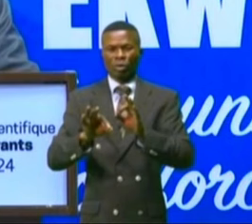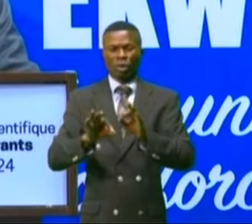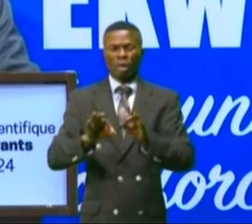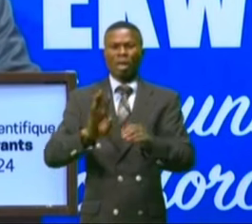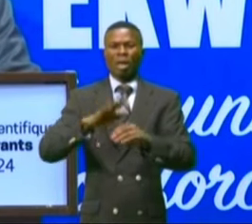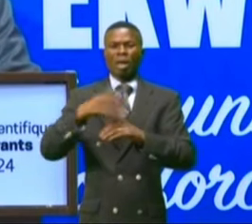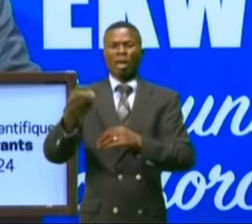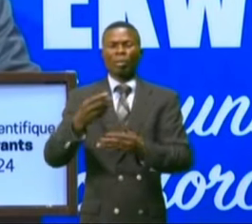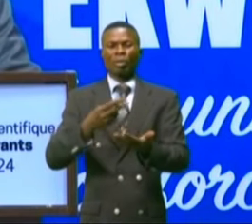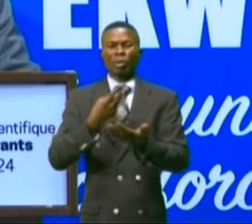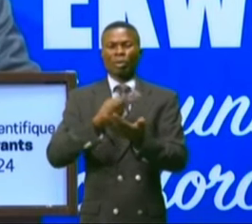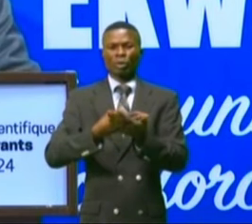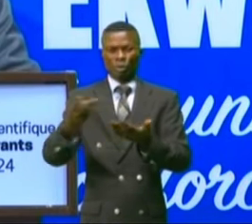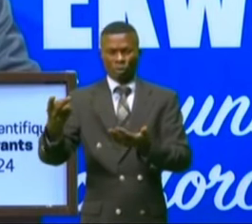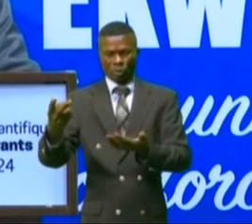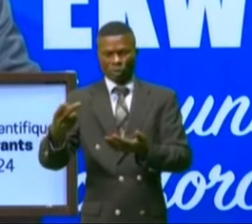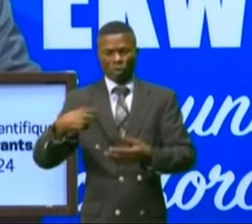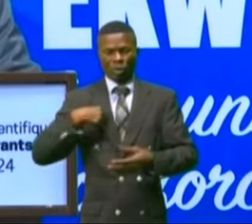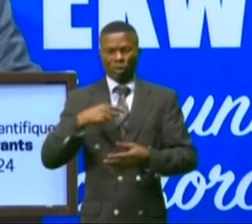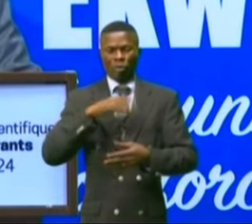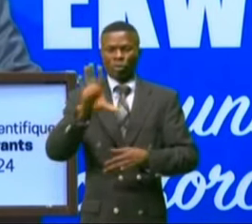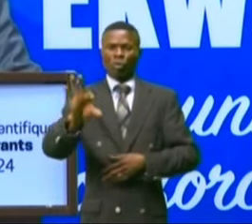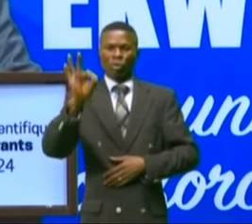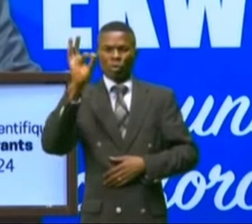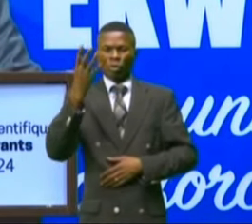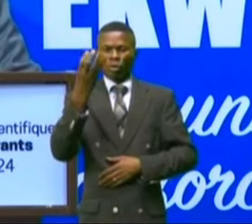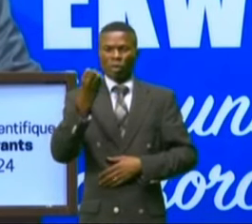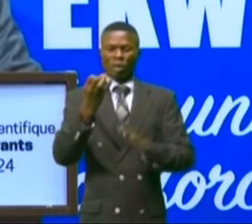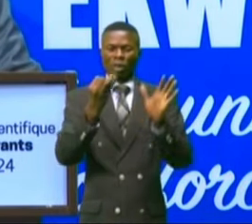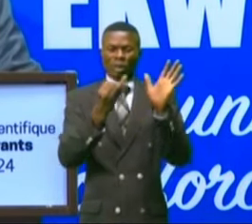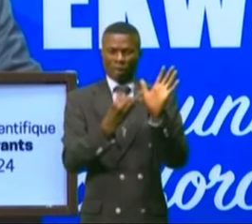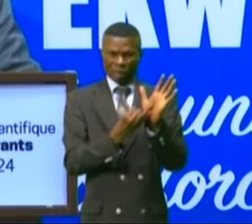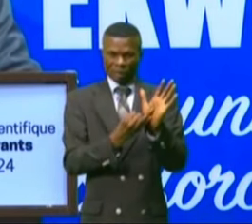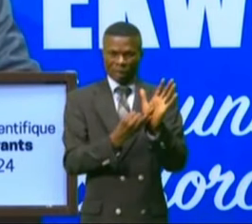de 2 semaines, on a retenu 47